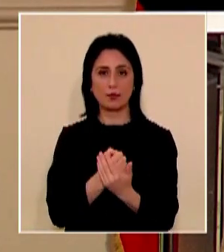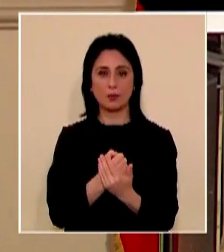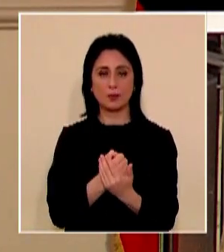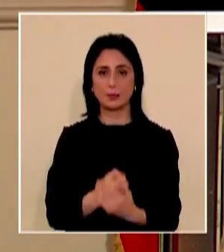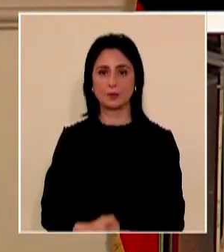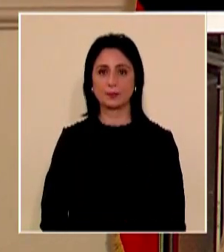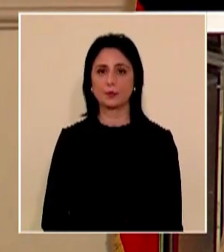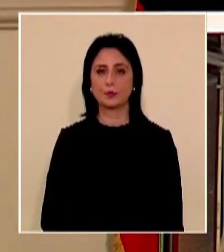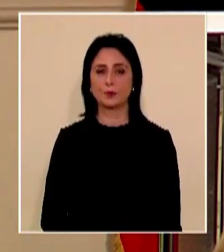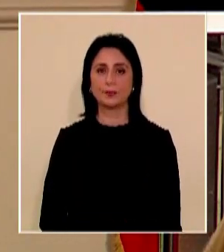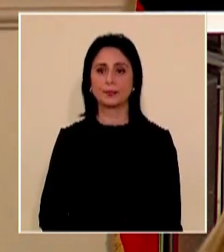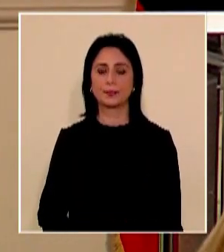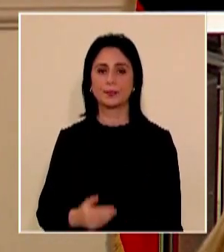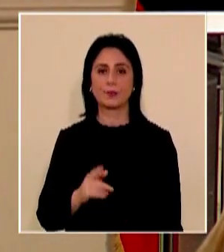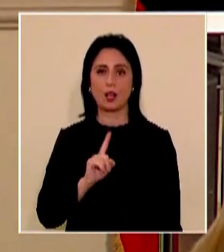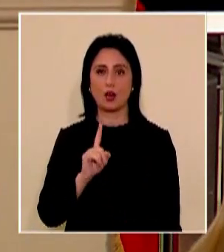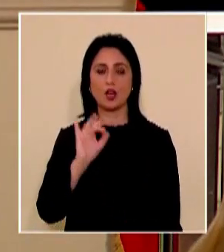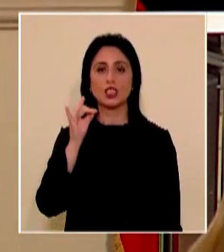zainteresowani czasów